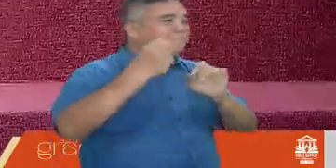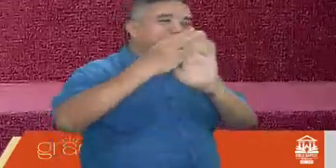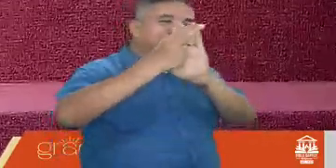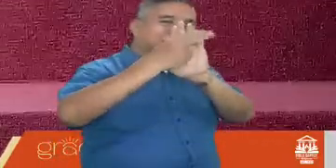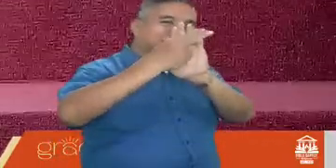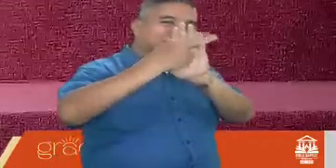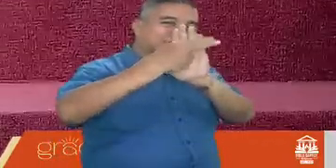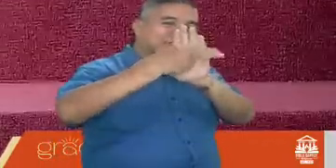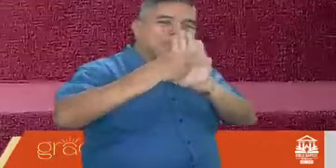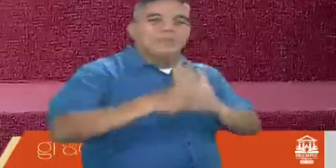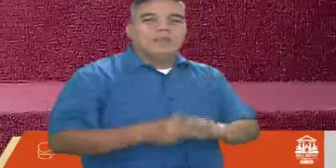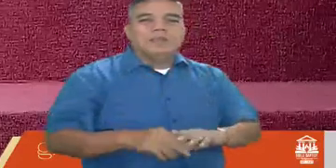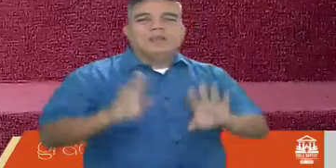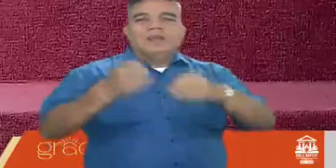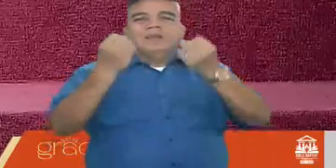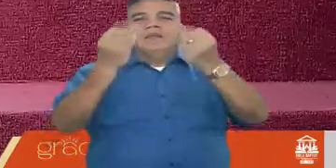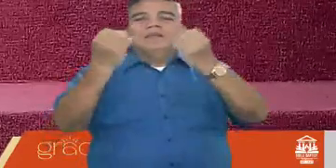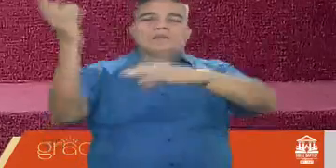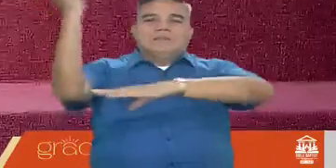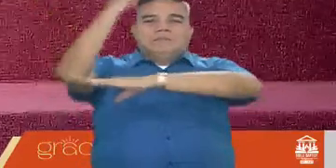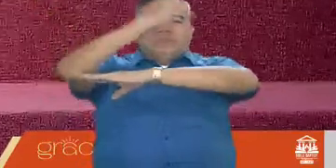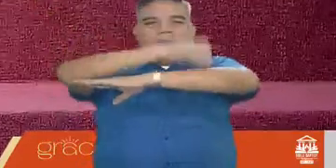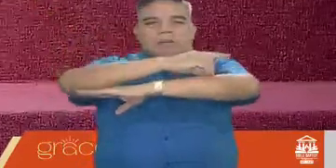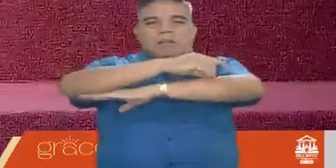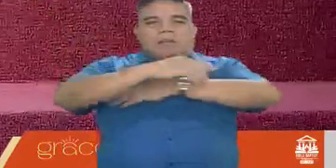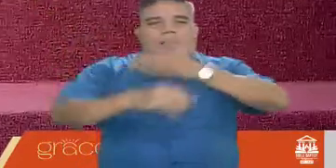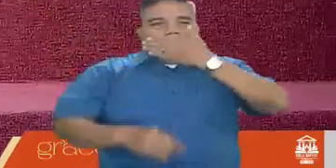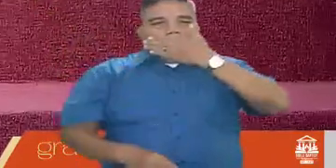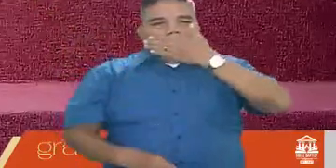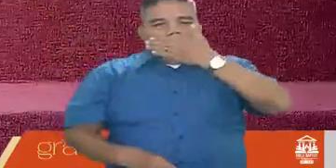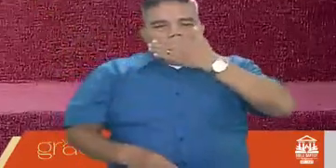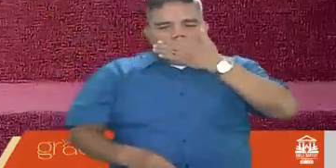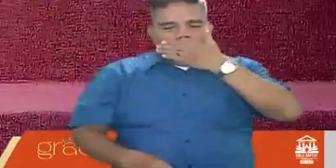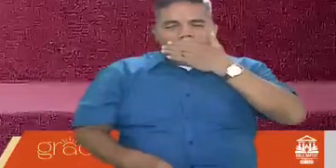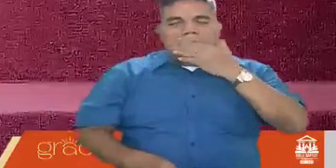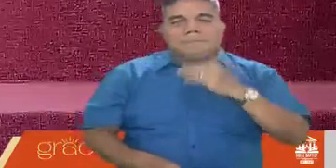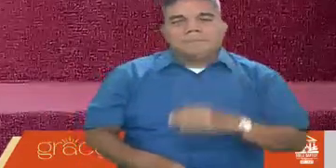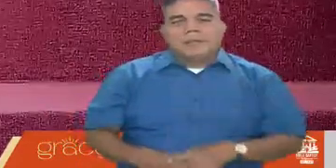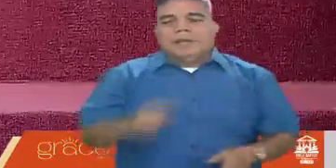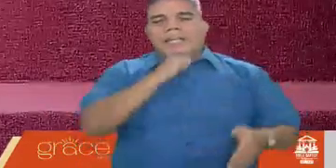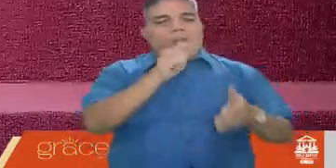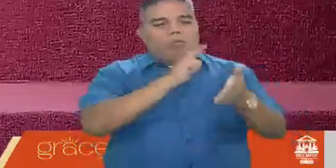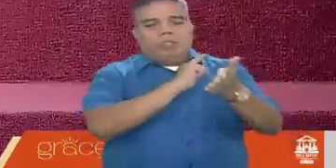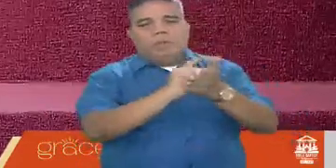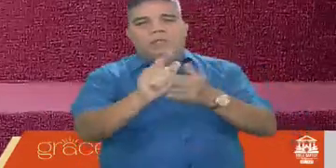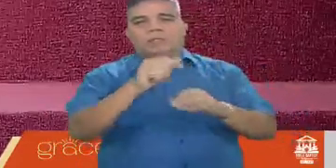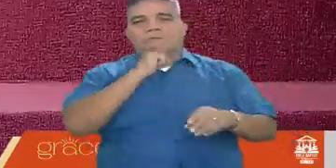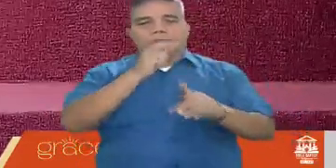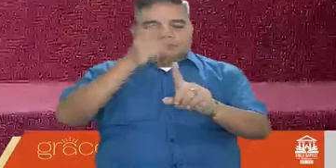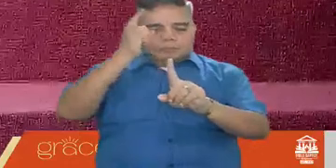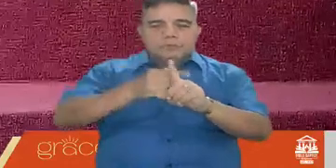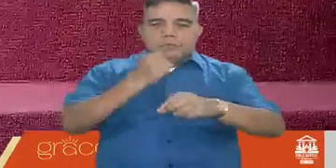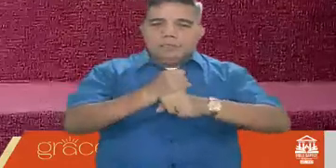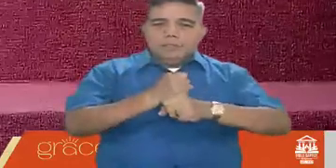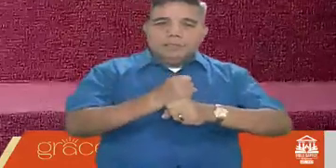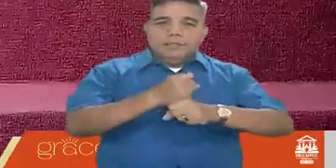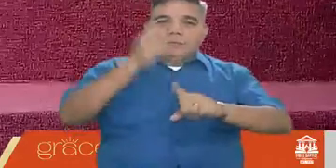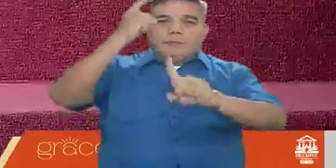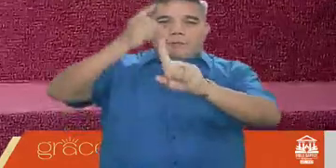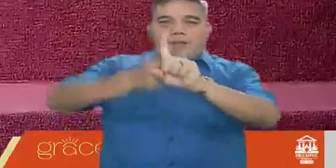oras. Mangluod mig pila ka adlaw. Ayaw po ng simana. Or ayaw po ng buwan. Grabe hasa ng panglora.